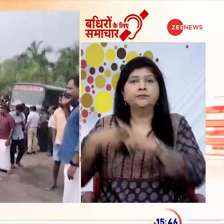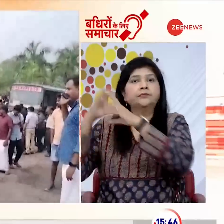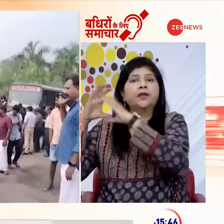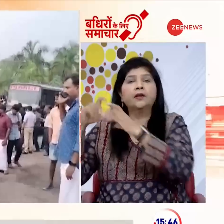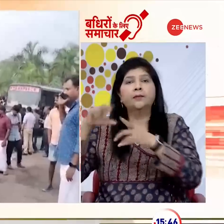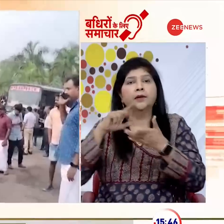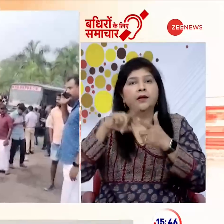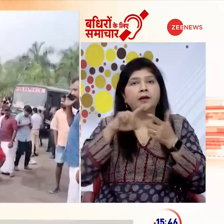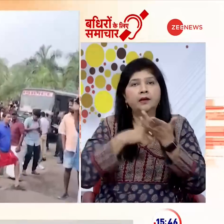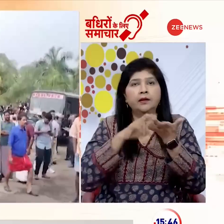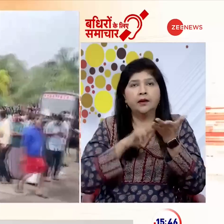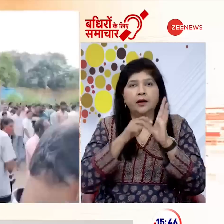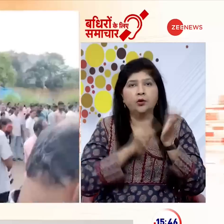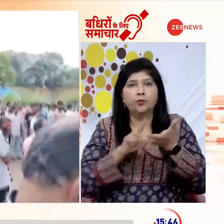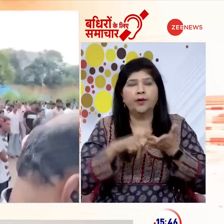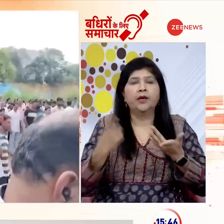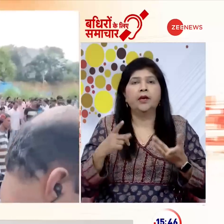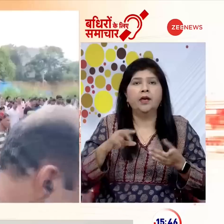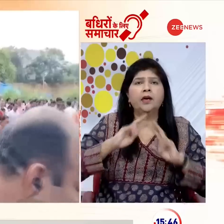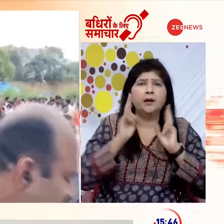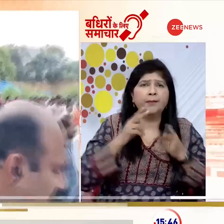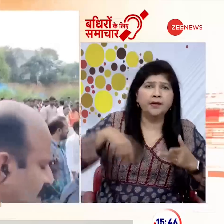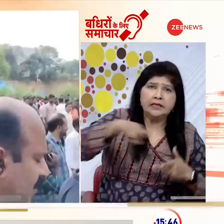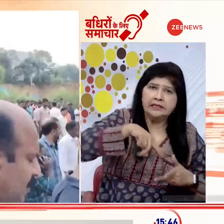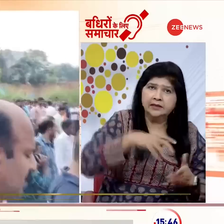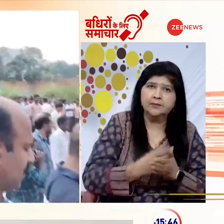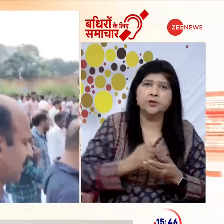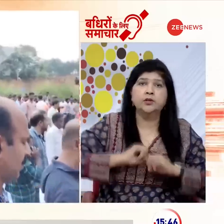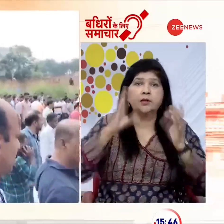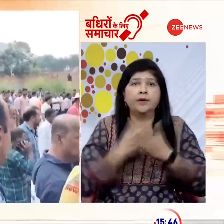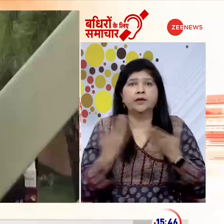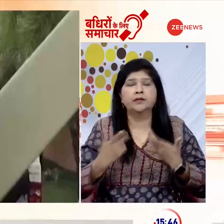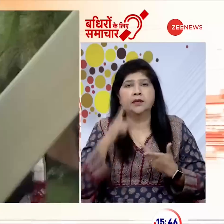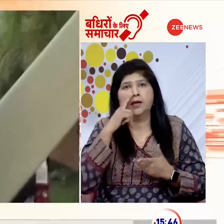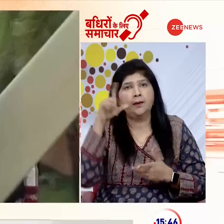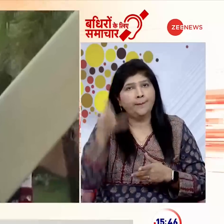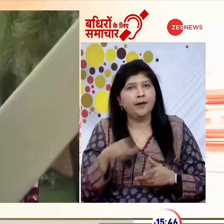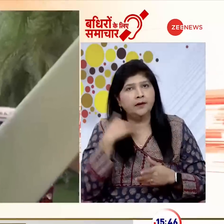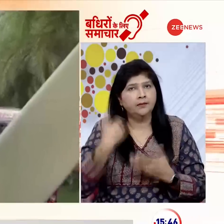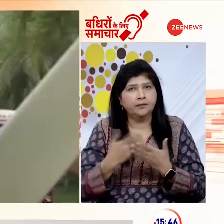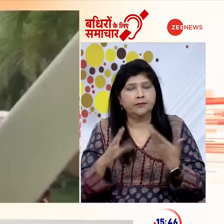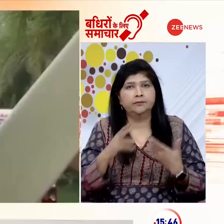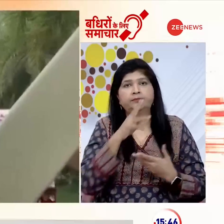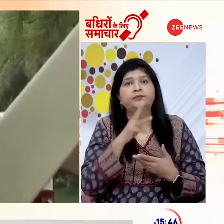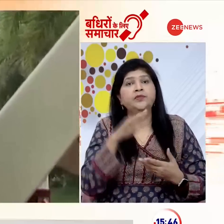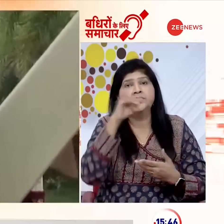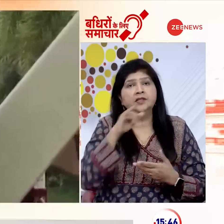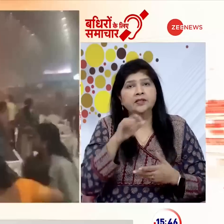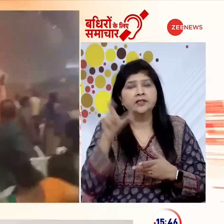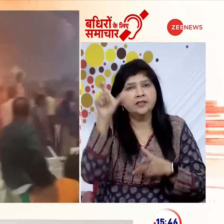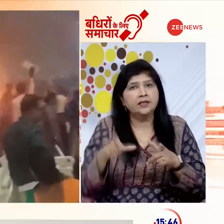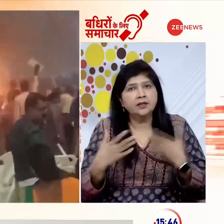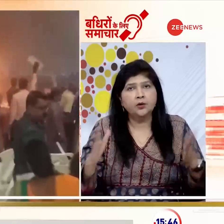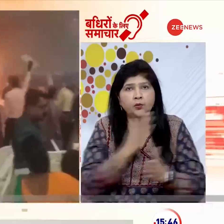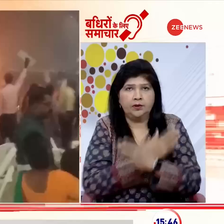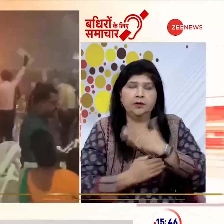केरल में एर्नाकुलम के एक कन्वेंशन सेंटर में जोरदार धमाके से एक महिला की मौत हो गई और